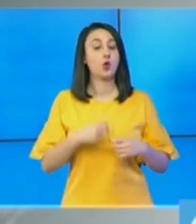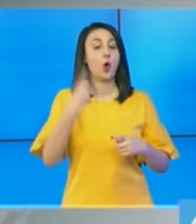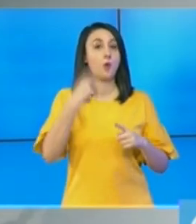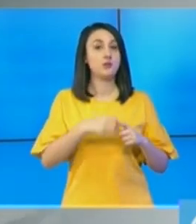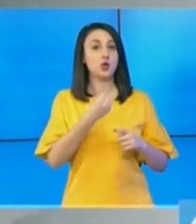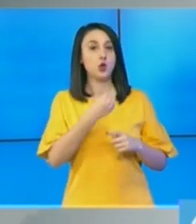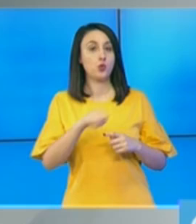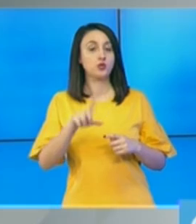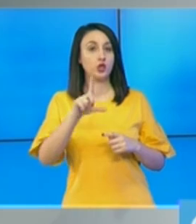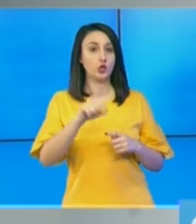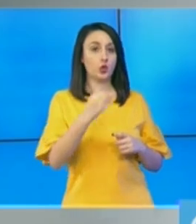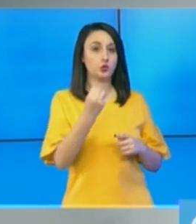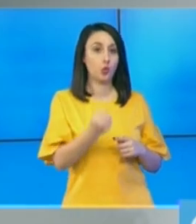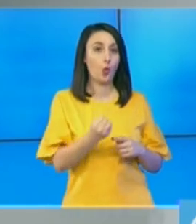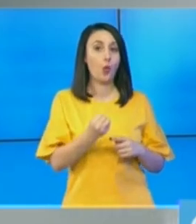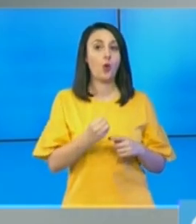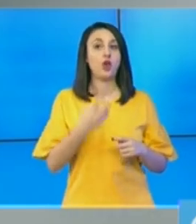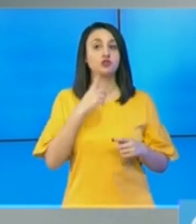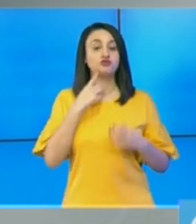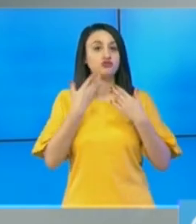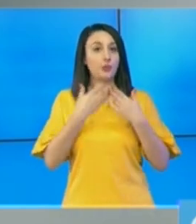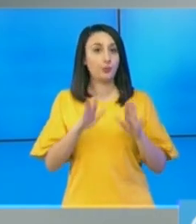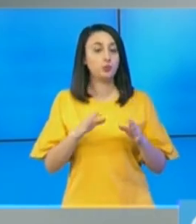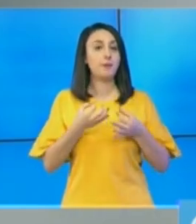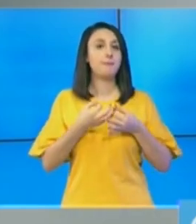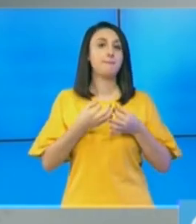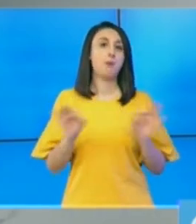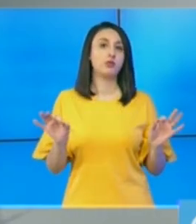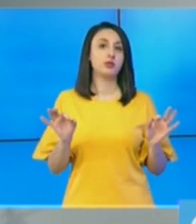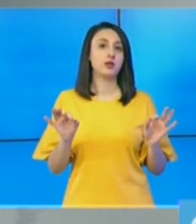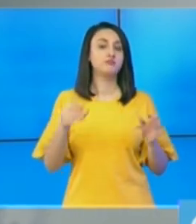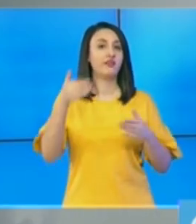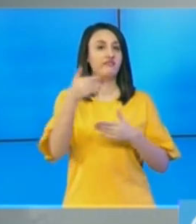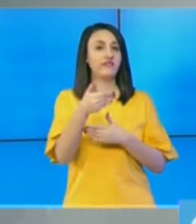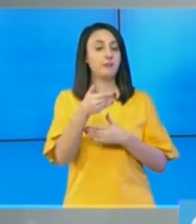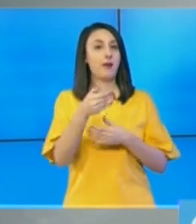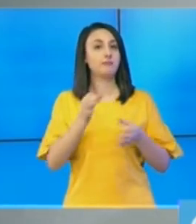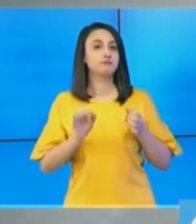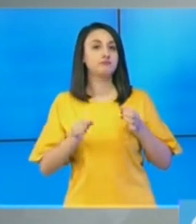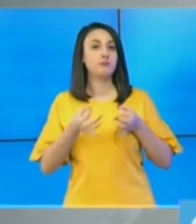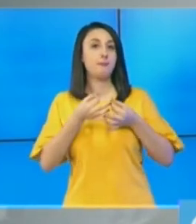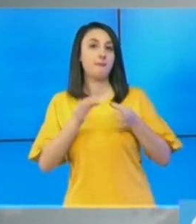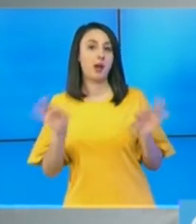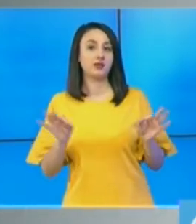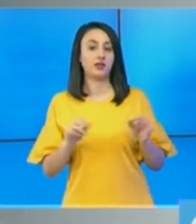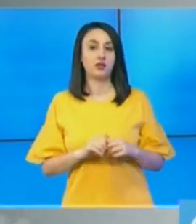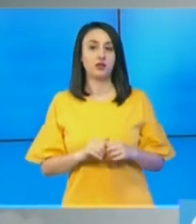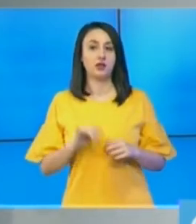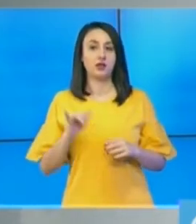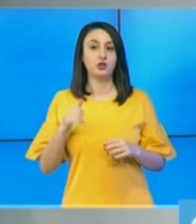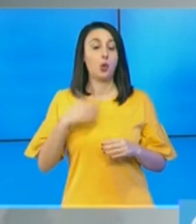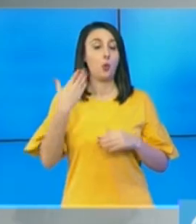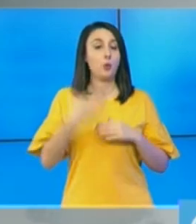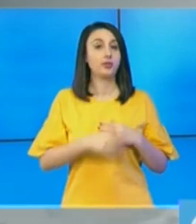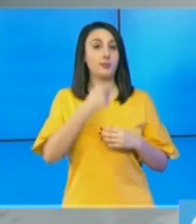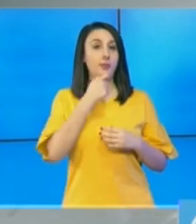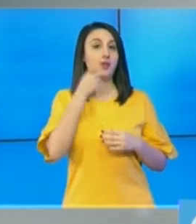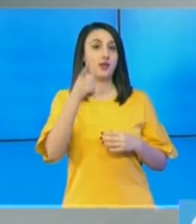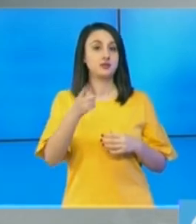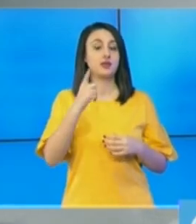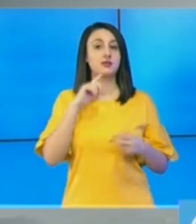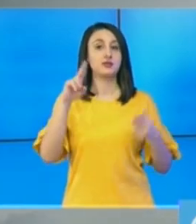a pus bazele școlii artistice de modeling și dans sportiv, compania de manechine și fotomodele Costin Mărculescu. În ultimii ani, Mărculescu